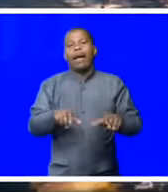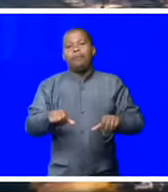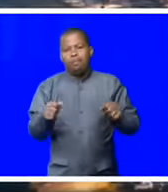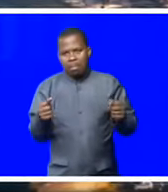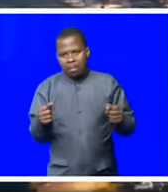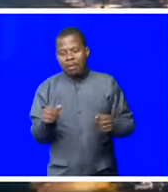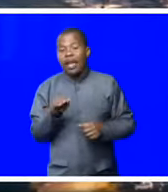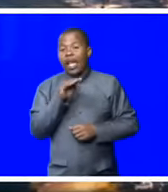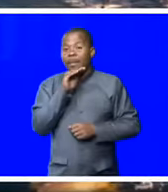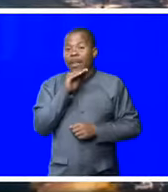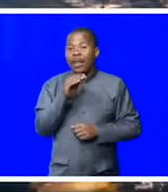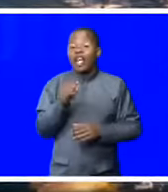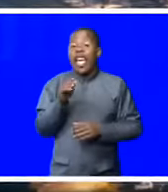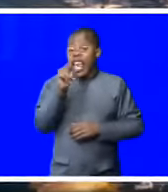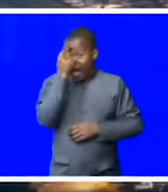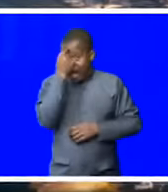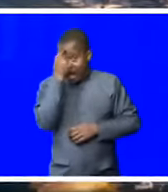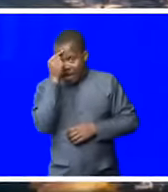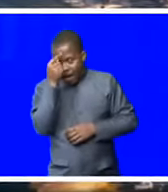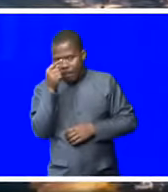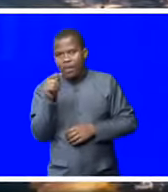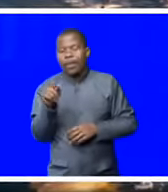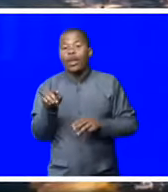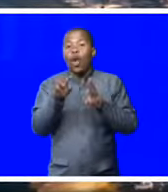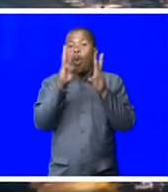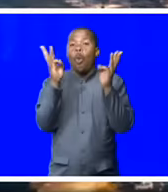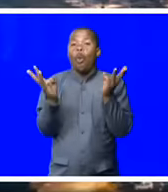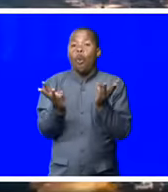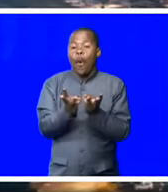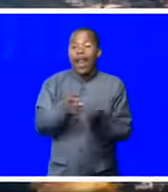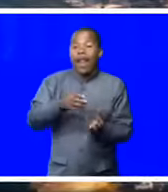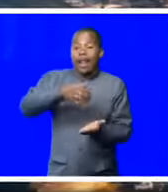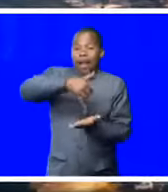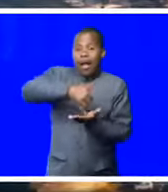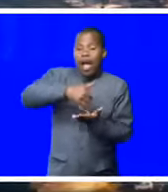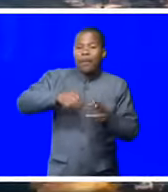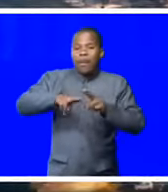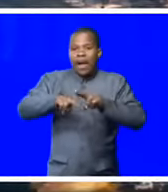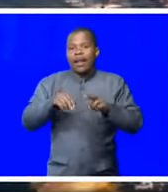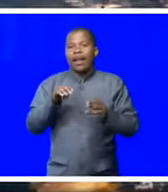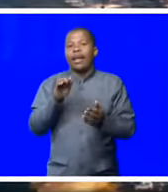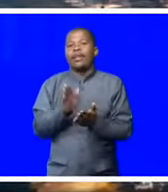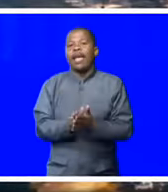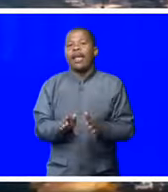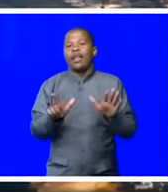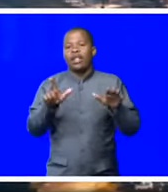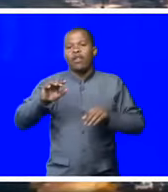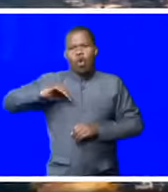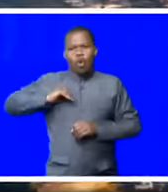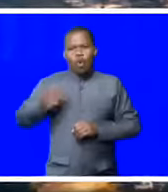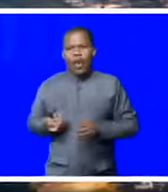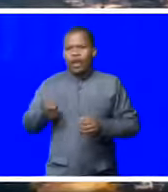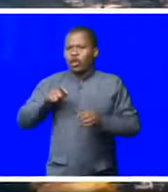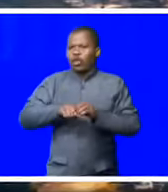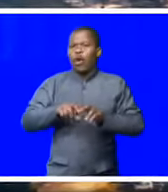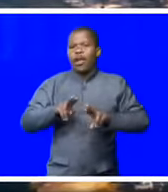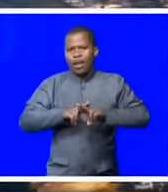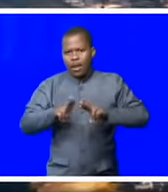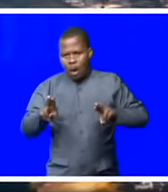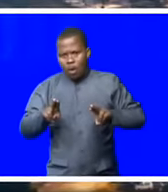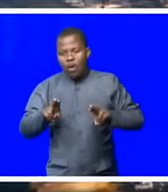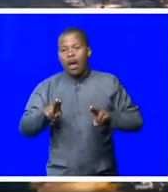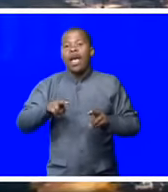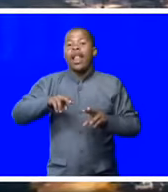parties. Lokusho ukuthi le live angeke libambe imidlalo yemhlaba yama-under 17 yabomake lekubheke ukuthi icale ngenyanga yemphala kulo